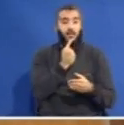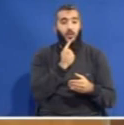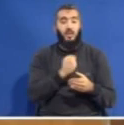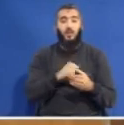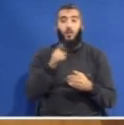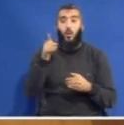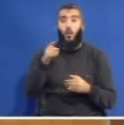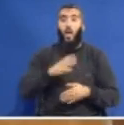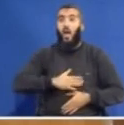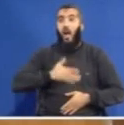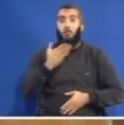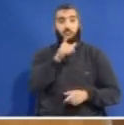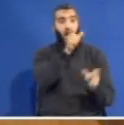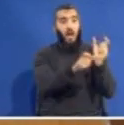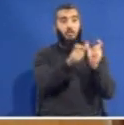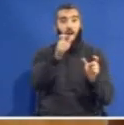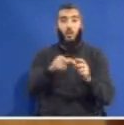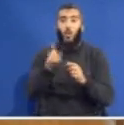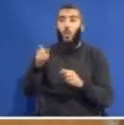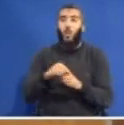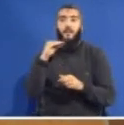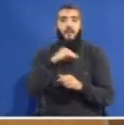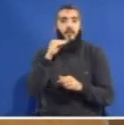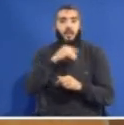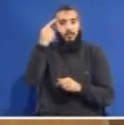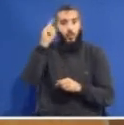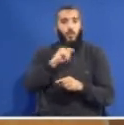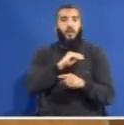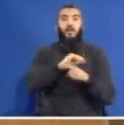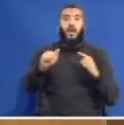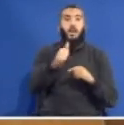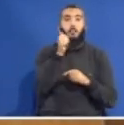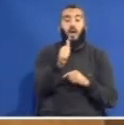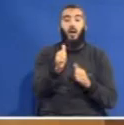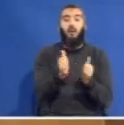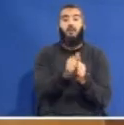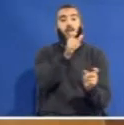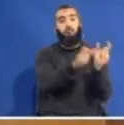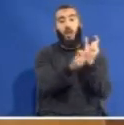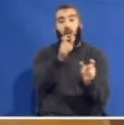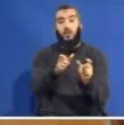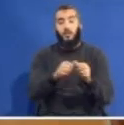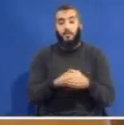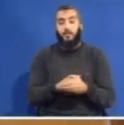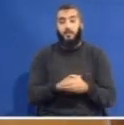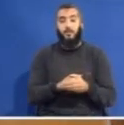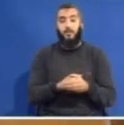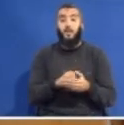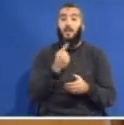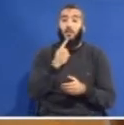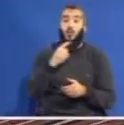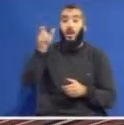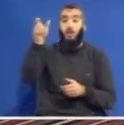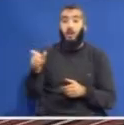الآخرين، المبادرة إلى إيصال الخير إلى الغير. هذا هو الإنفاق. معناها الإسلام